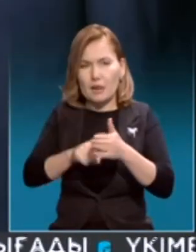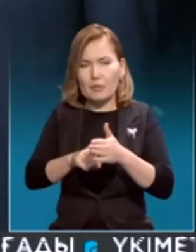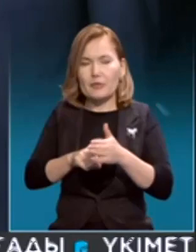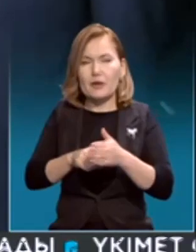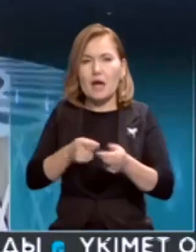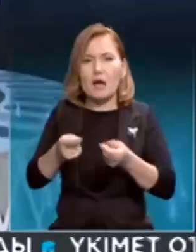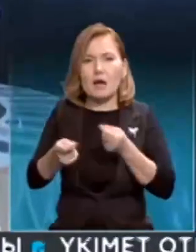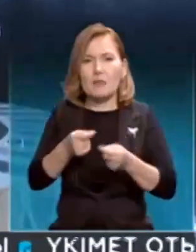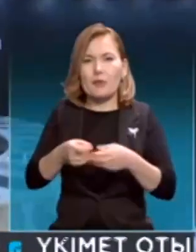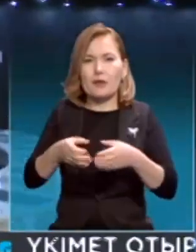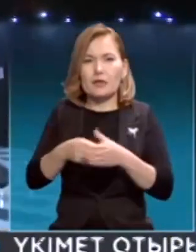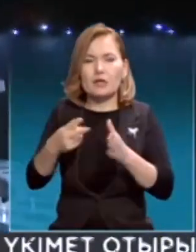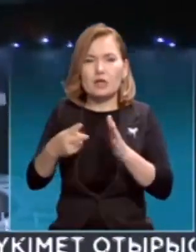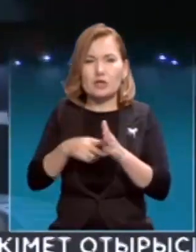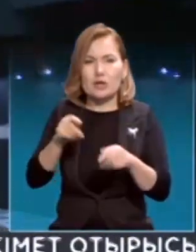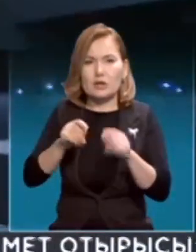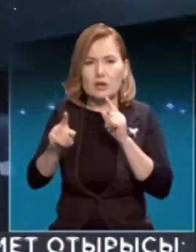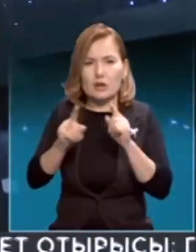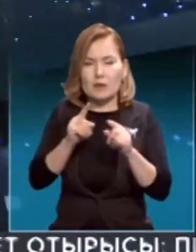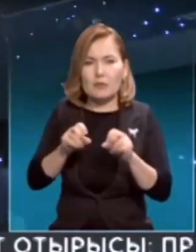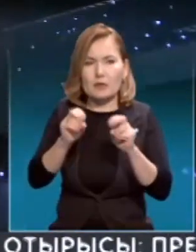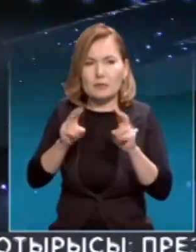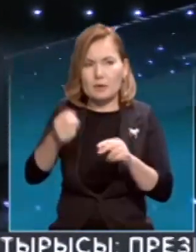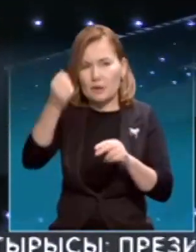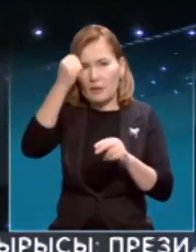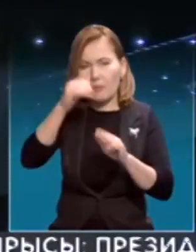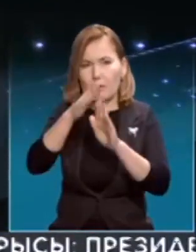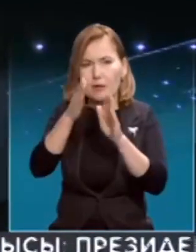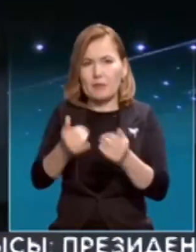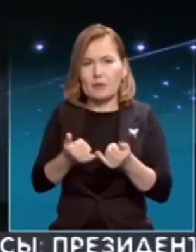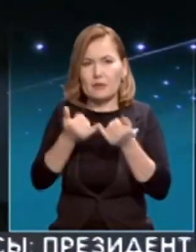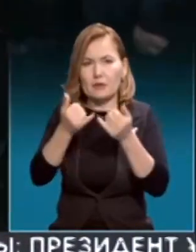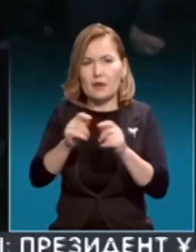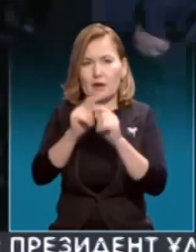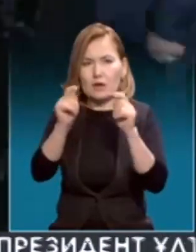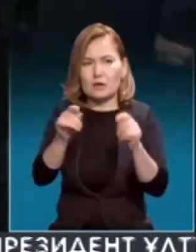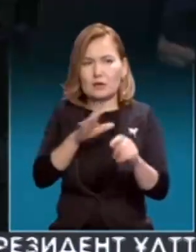діндер лидерлерінің 7-ші съезінен жасампас естелік дейді.